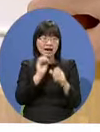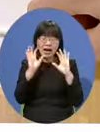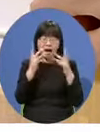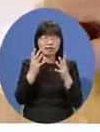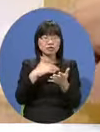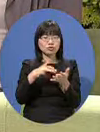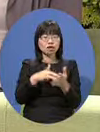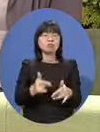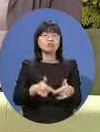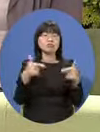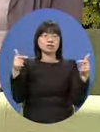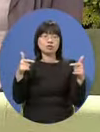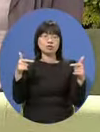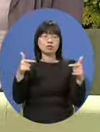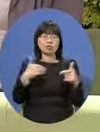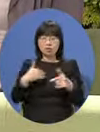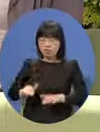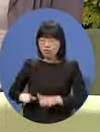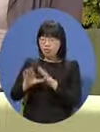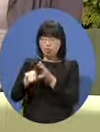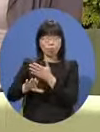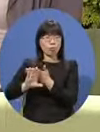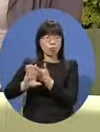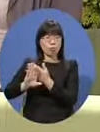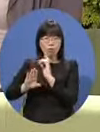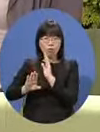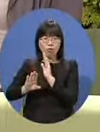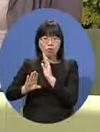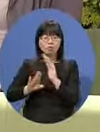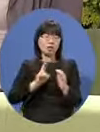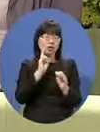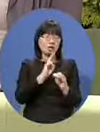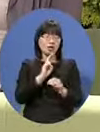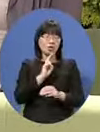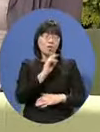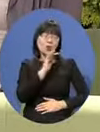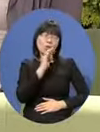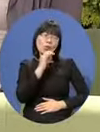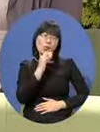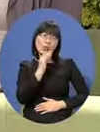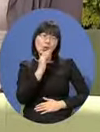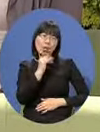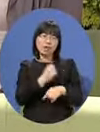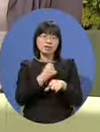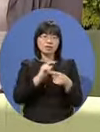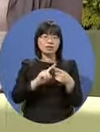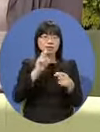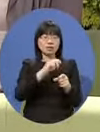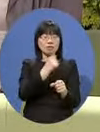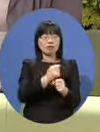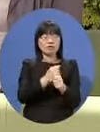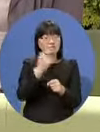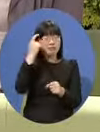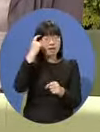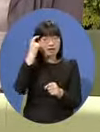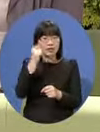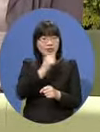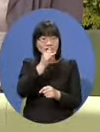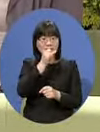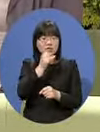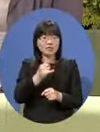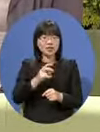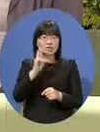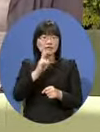많아요. 그래요? 네. 우리들은 달라요. 예. 네. 작곡, 그러니까 흥얼흥얼 하는 것이 작곡이라고 생각을 하는 거죠. 작곡은